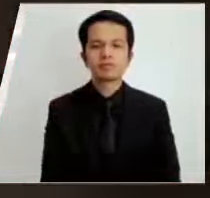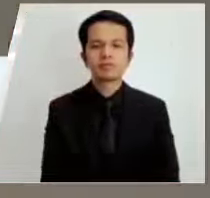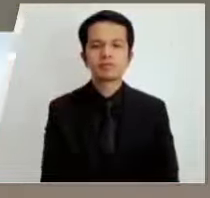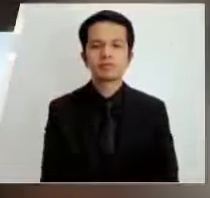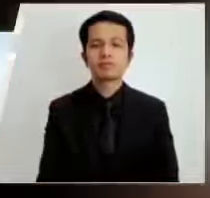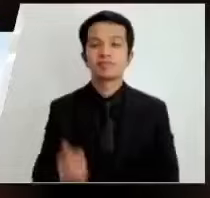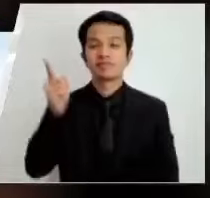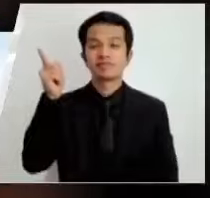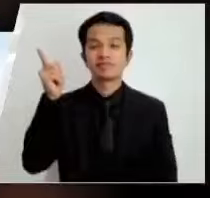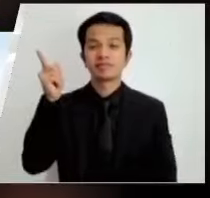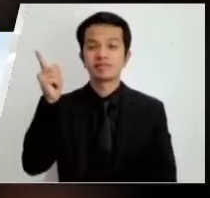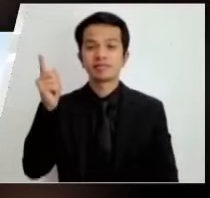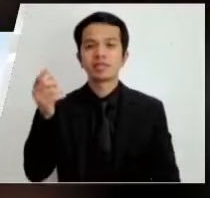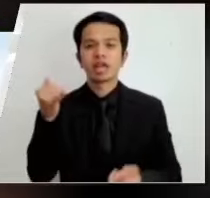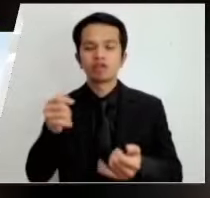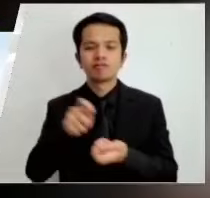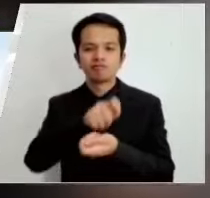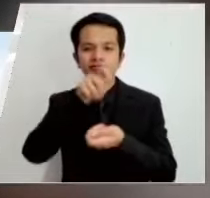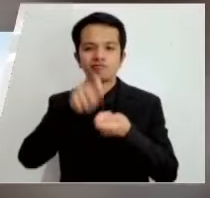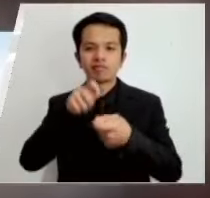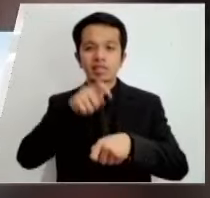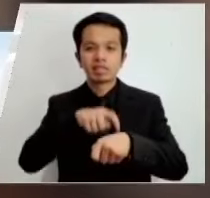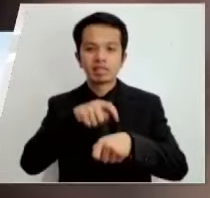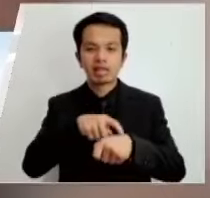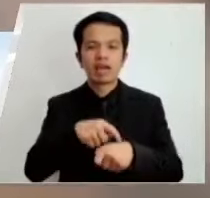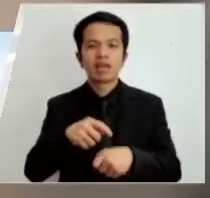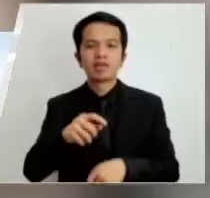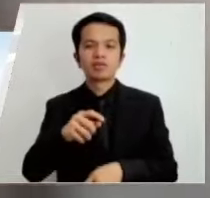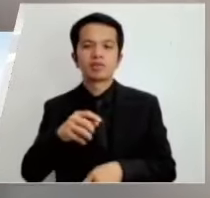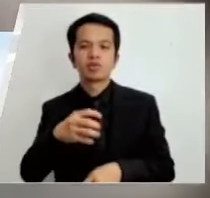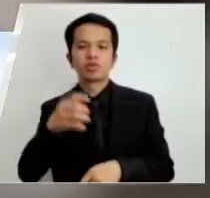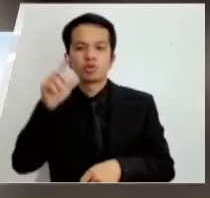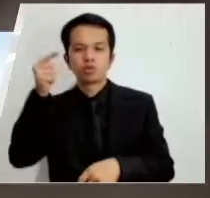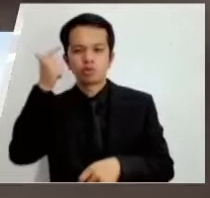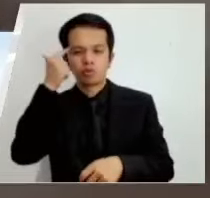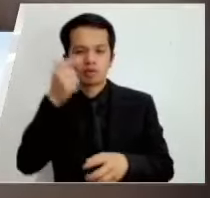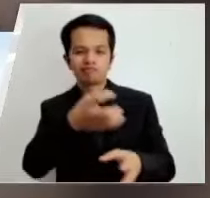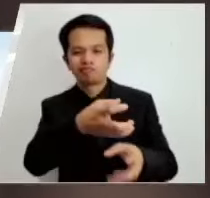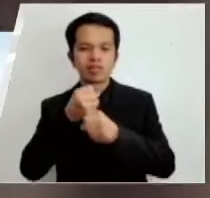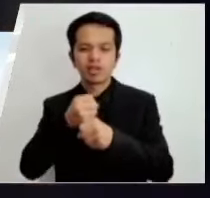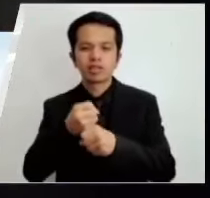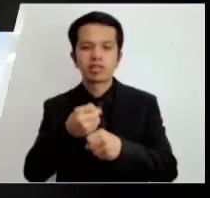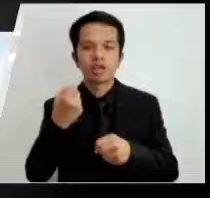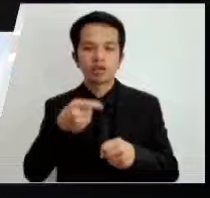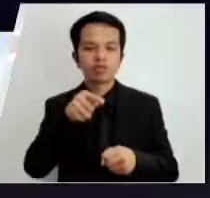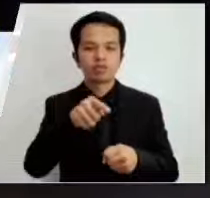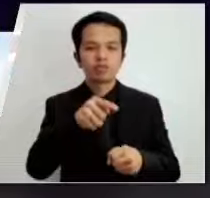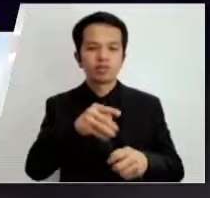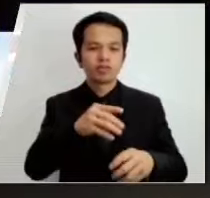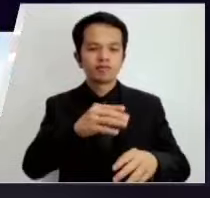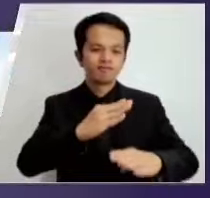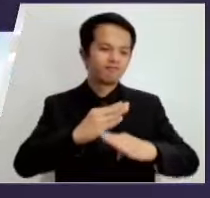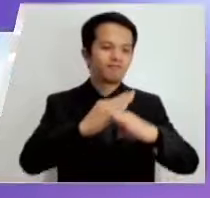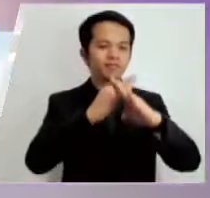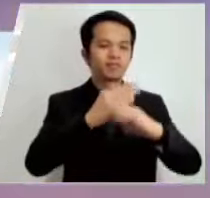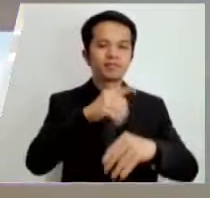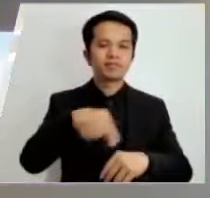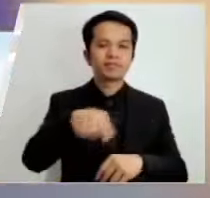Sakto ang pagdating ng mga tropa ng gobyerno kaninang madaling araw, kaya naharang ang ilang lumalabas ng compound. Wala yung susi ng